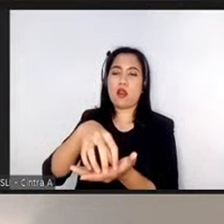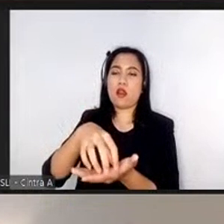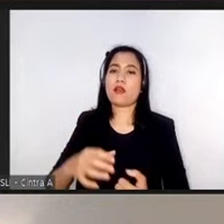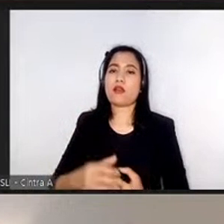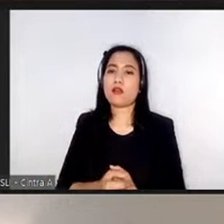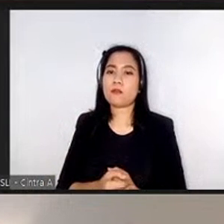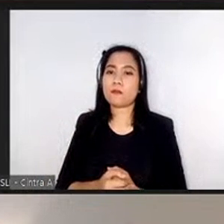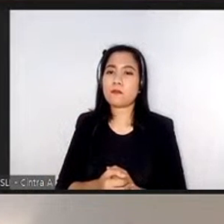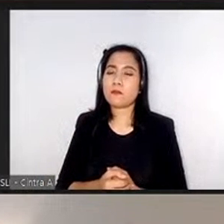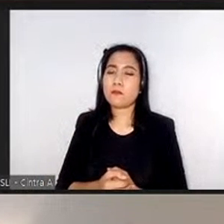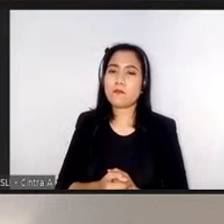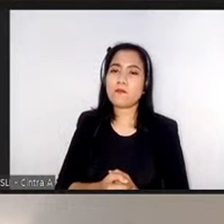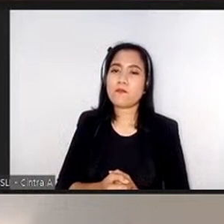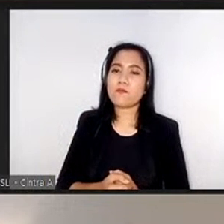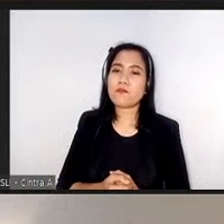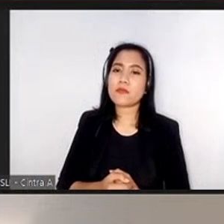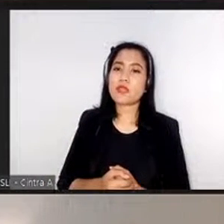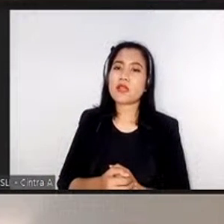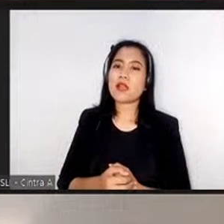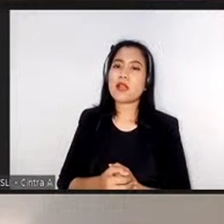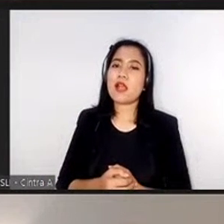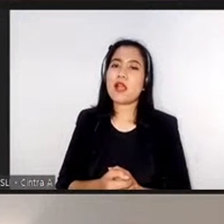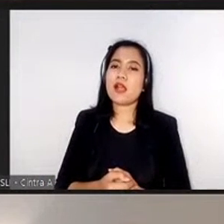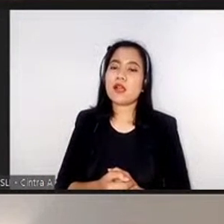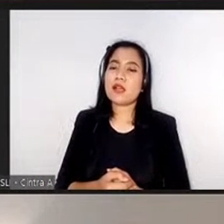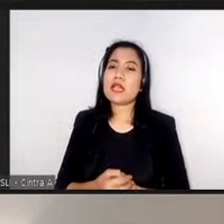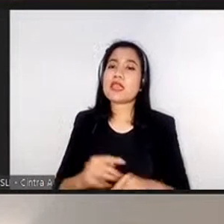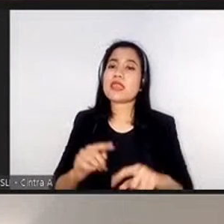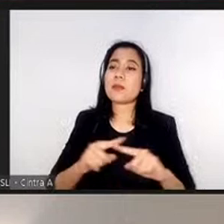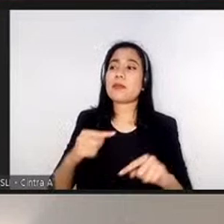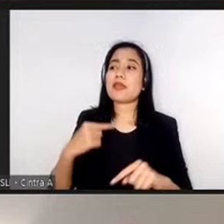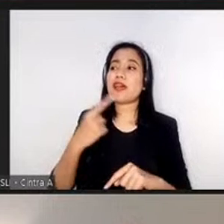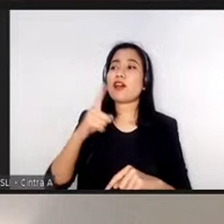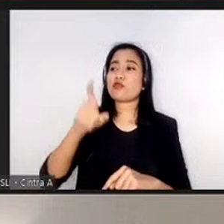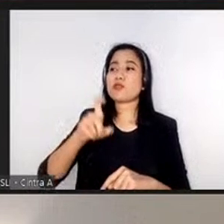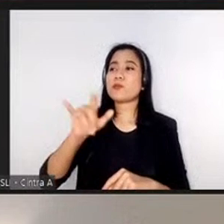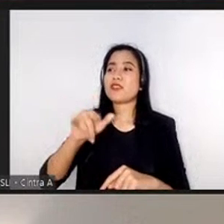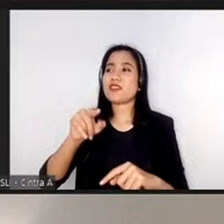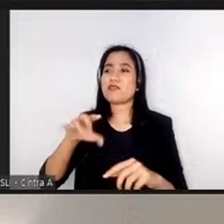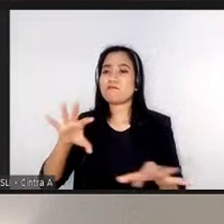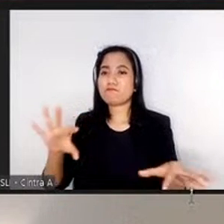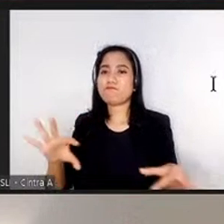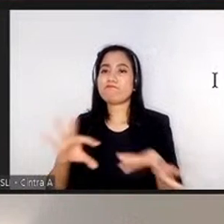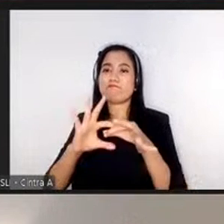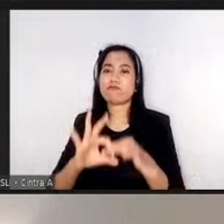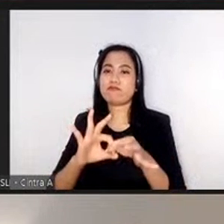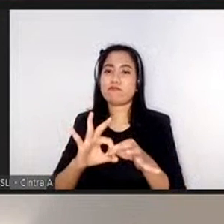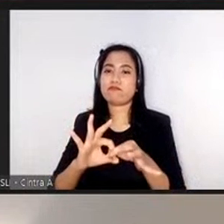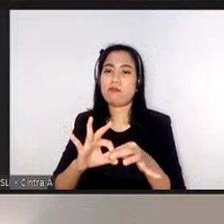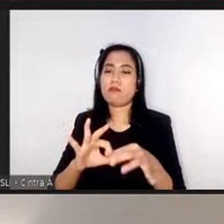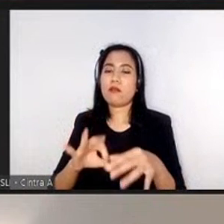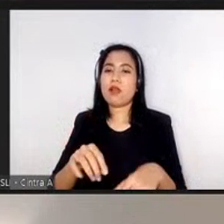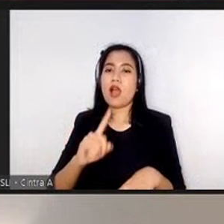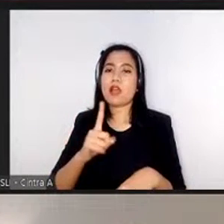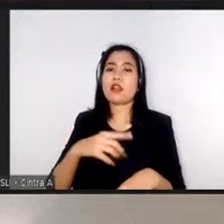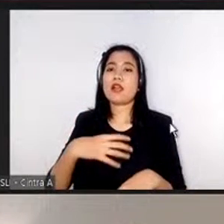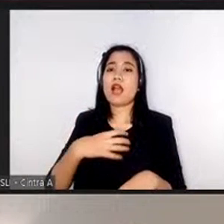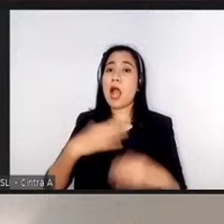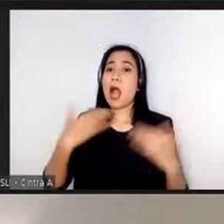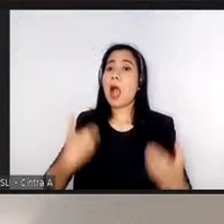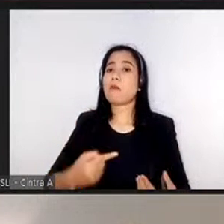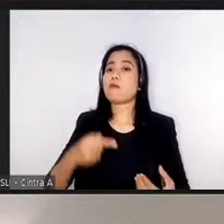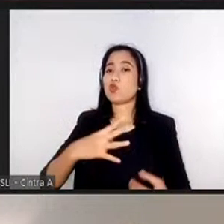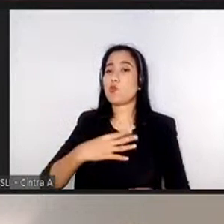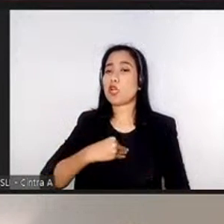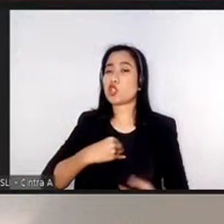daya paksa dan menjadi rujukan tetapi kita juga harus komementary gitu loh dengan eh upaya sebetulnya HAM itu maksudnya apa kalau di